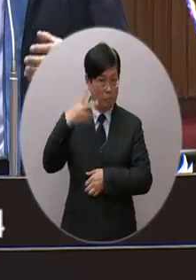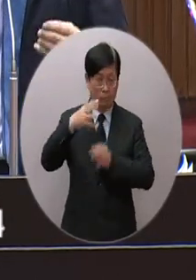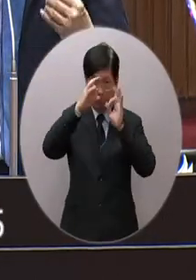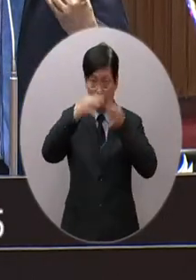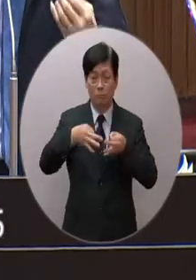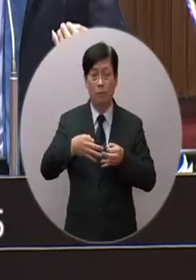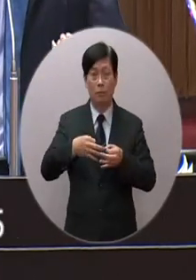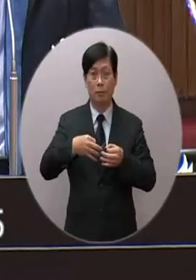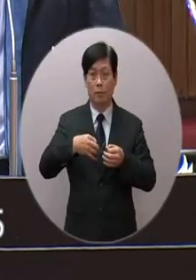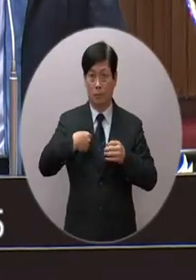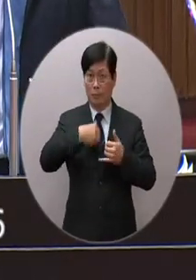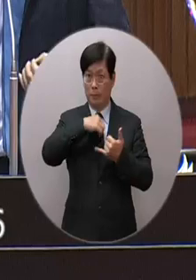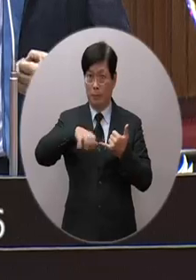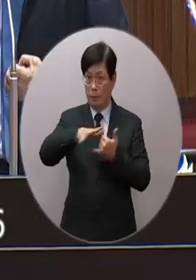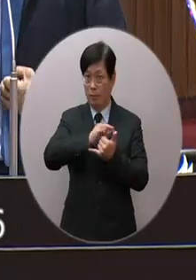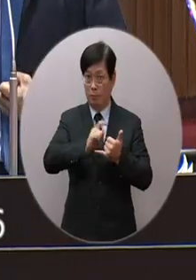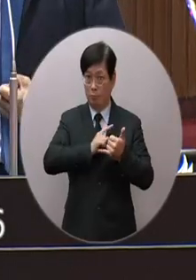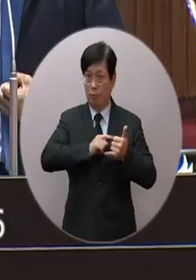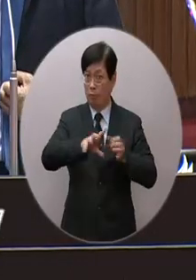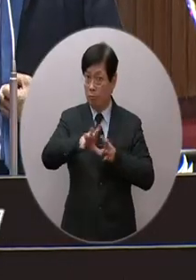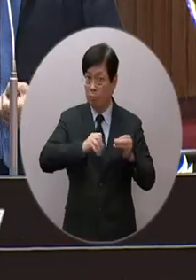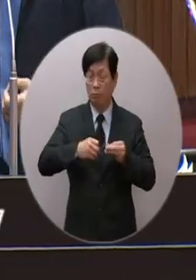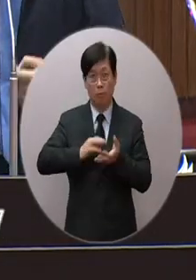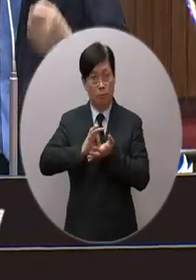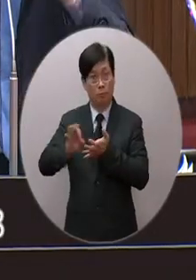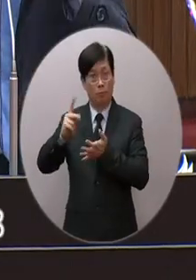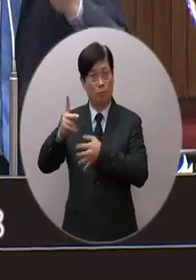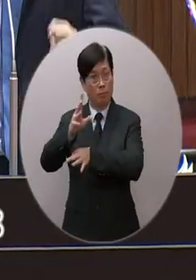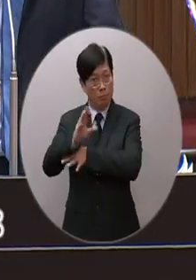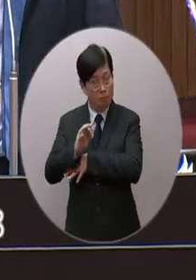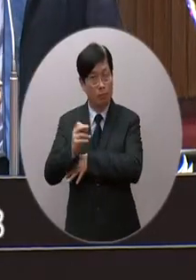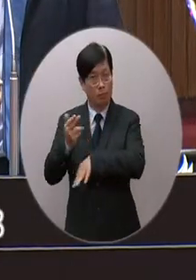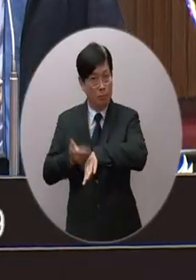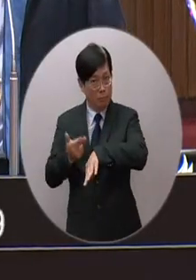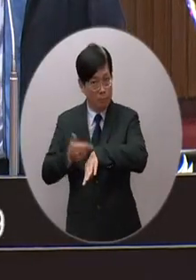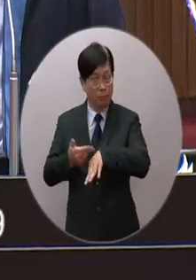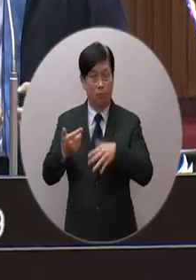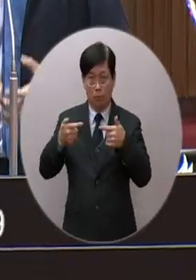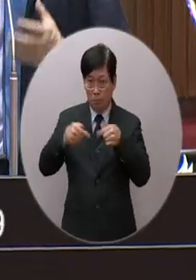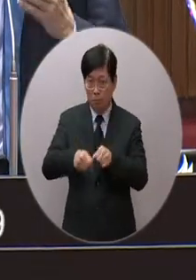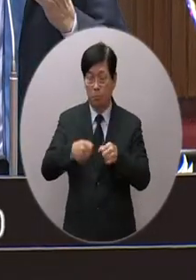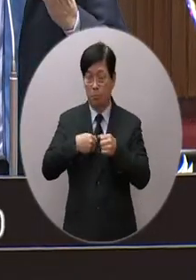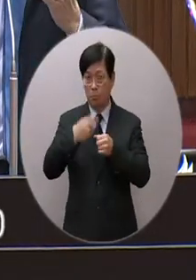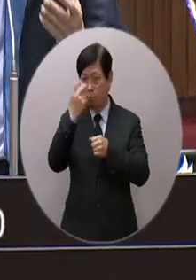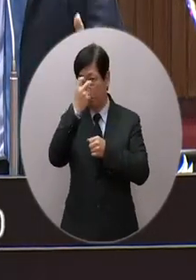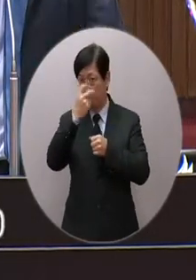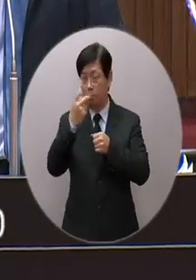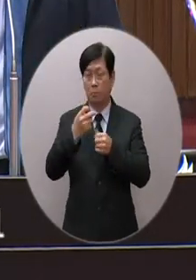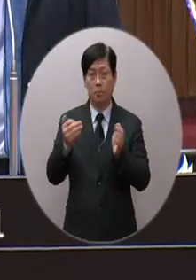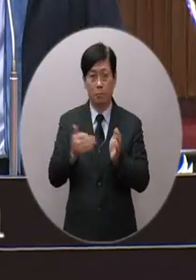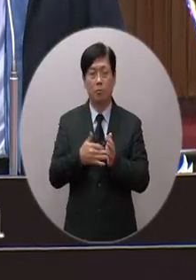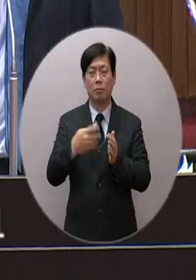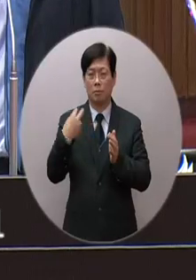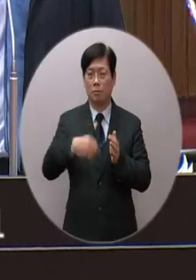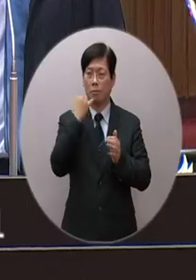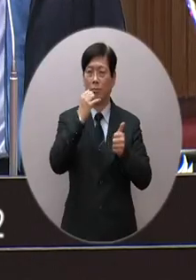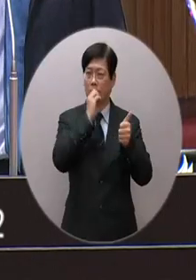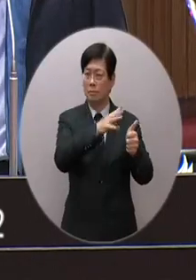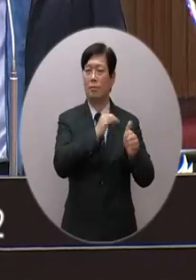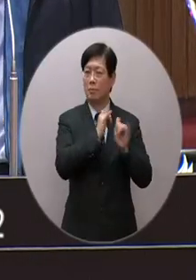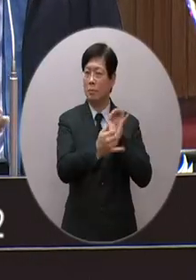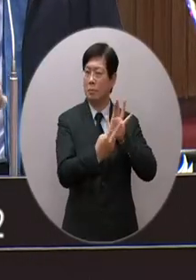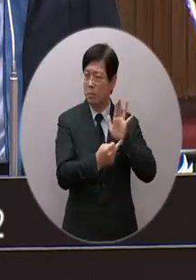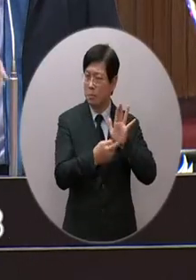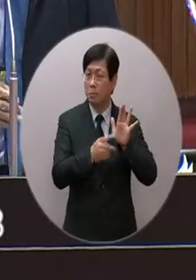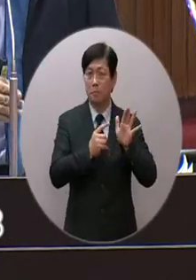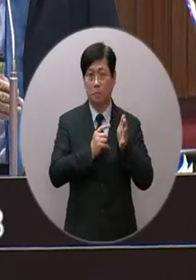好、哦，整合咱本土的资料，利用科学的方法来做一个科学评估，安尼嘛较好，较民众说明，啊，资